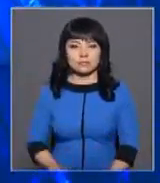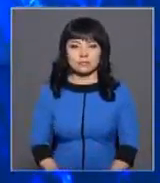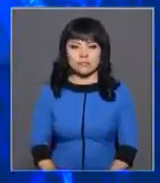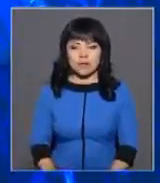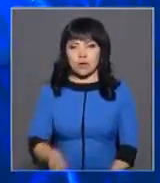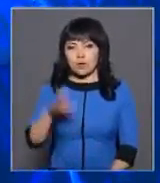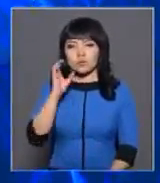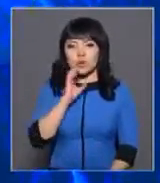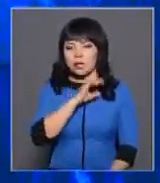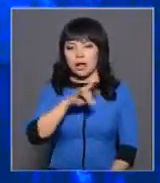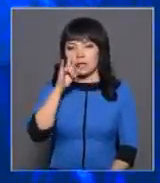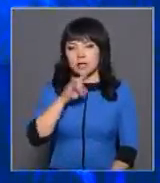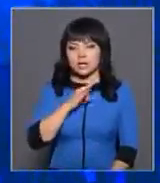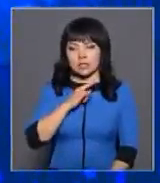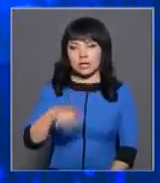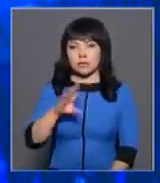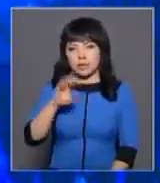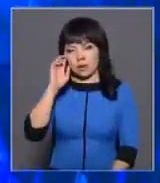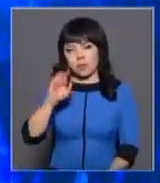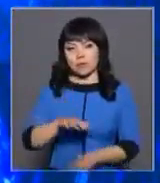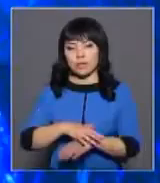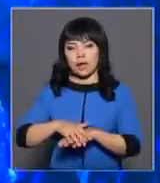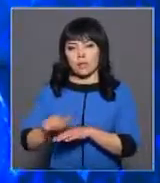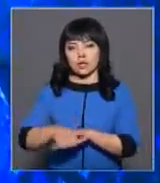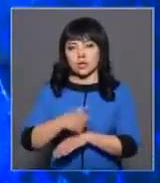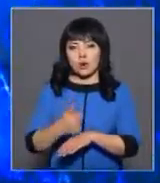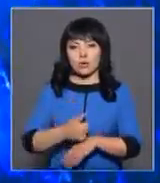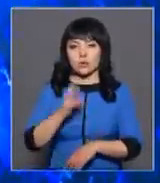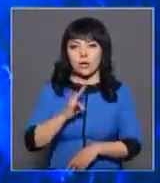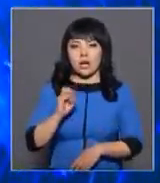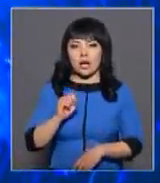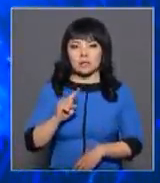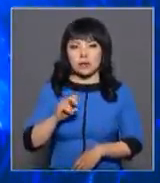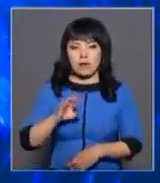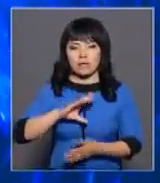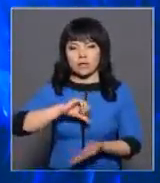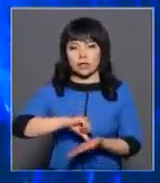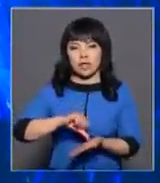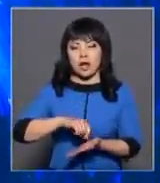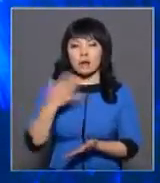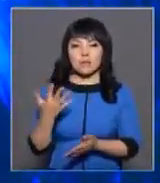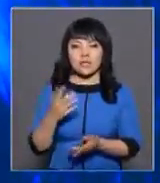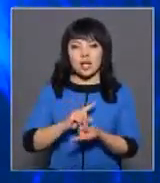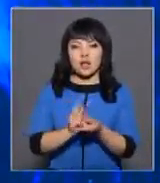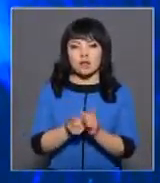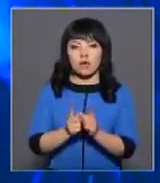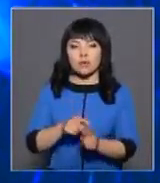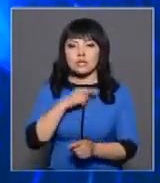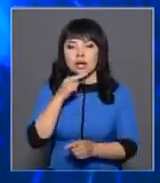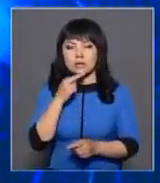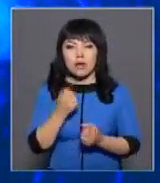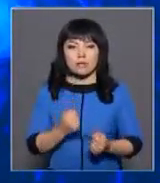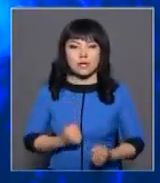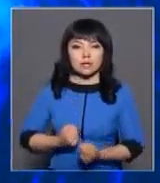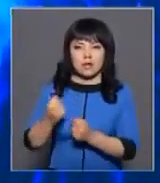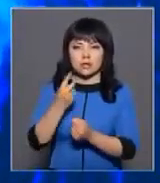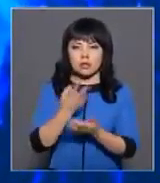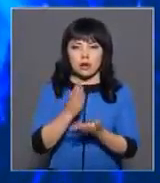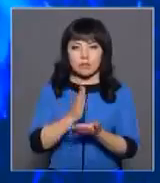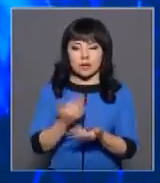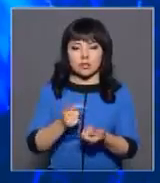Солтүстік қазақстандықтар мемлекет басшысы Нұрсұлтан Назарбаев ұсынған 5 реформаға қолдау танытуда. Теріске жұрты президентінің